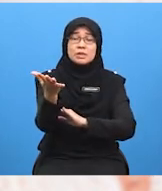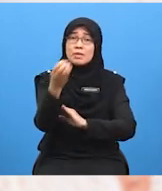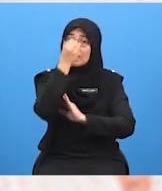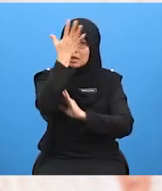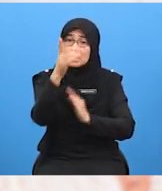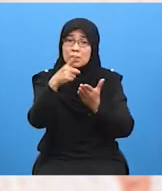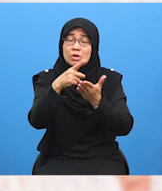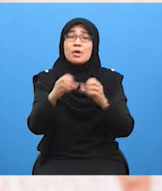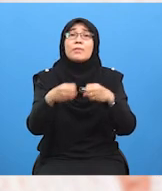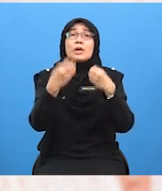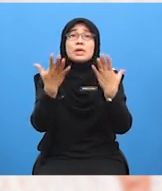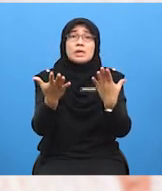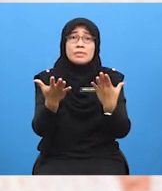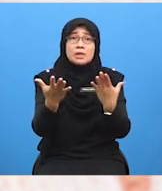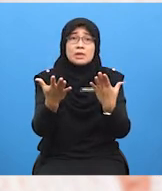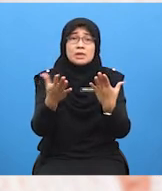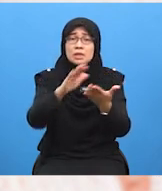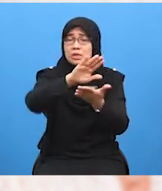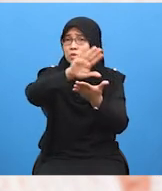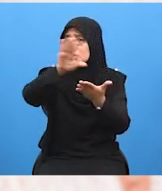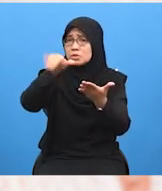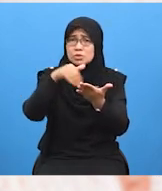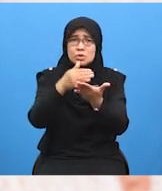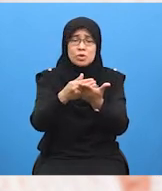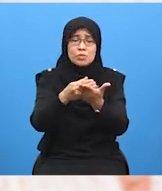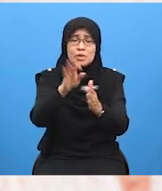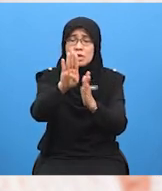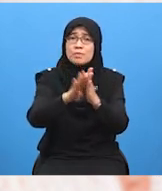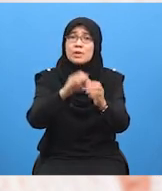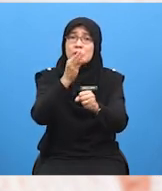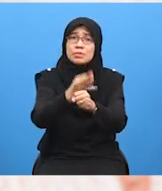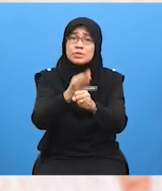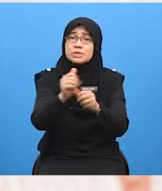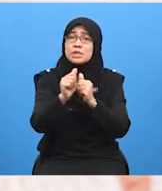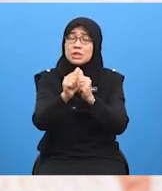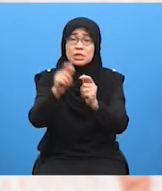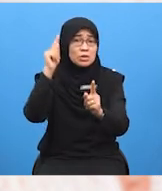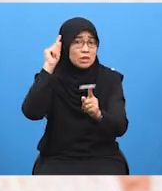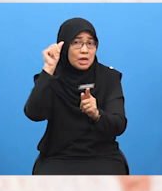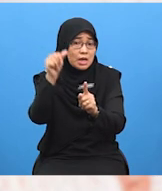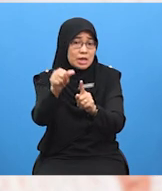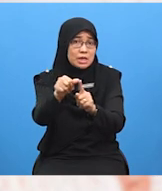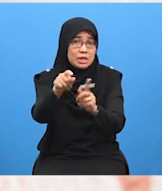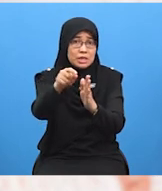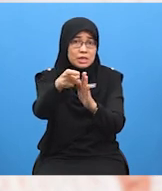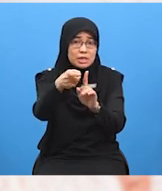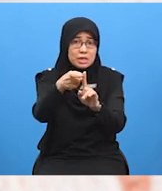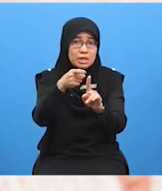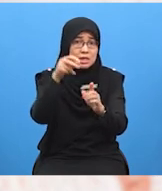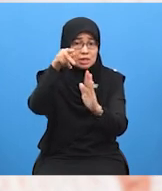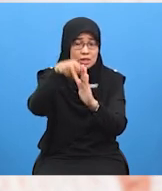menyatakan bagaimana perkakasan ini berfungsi mengikut arahan dari pengguna? Perkakasan